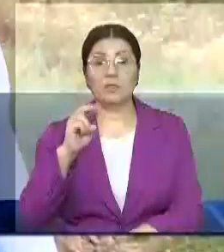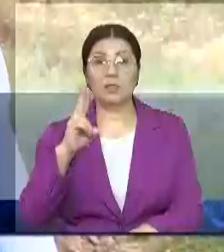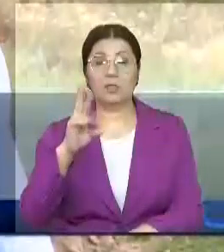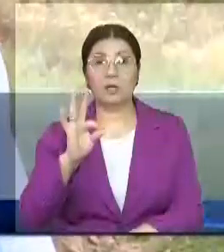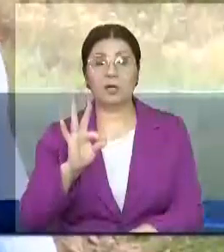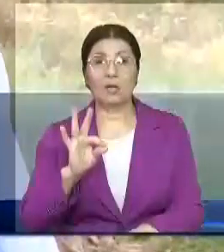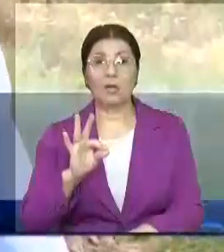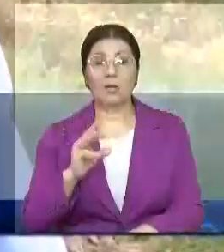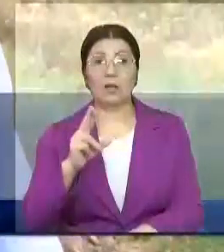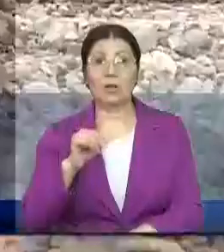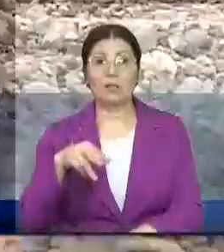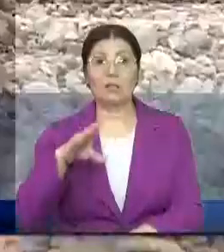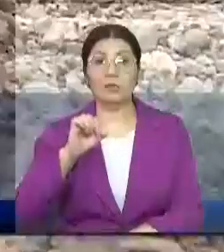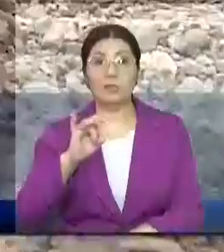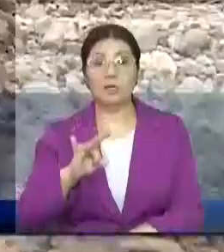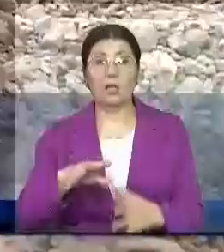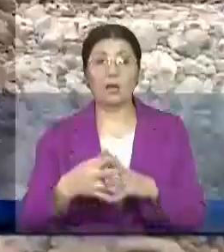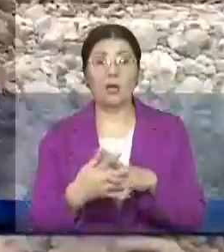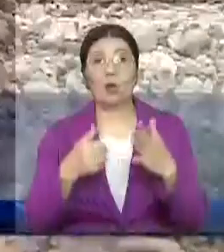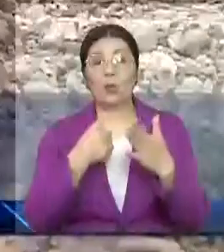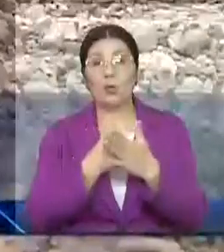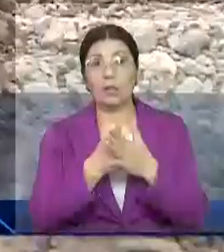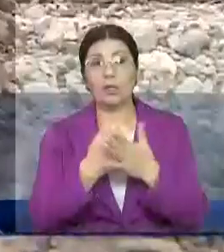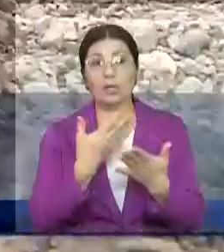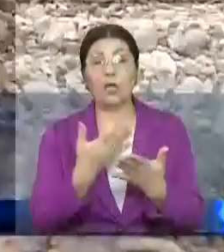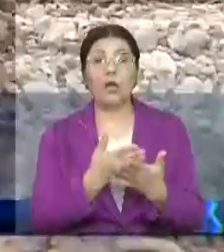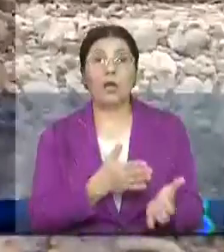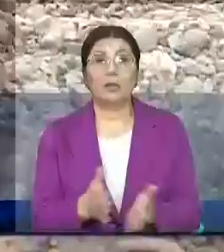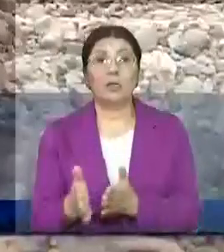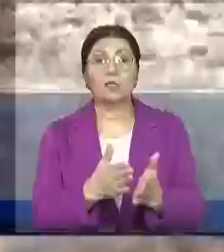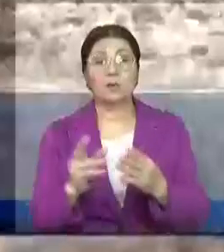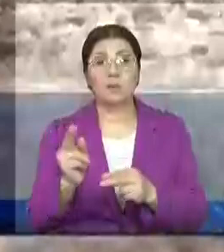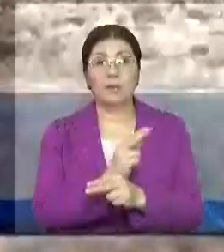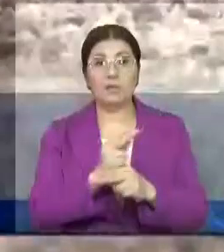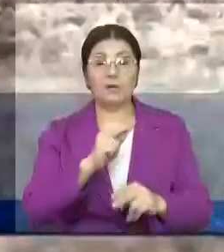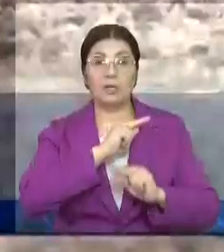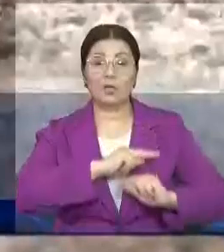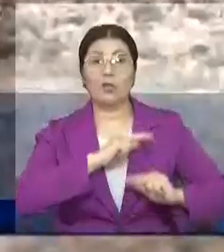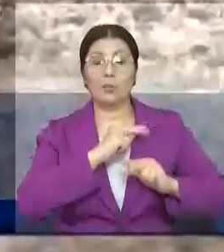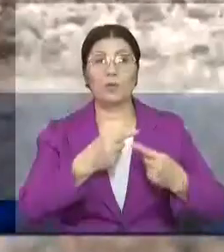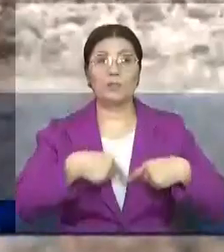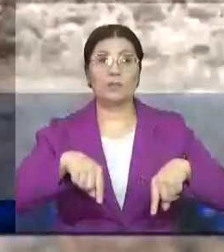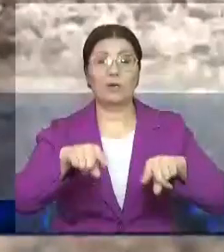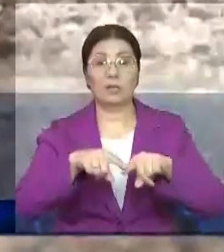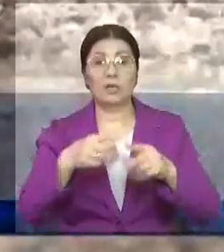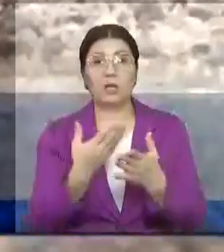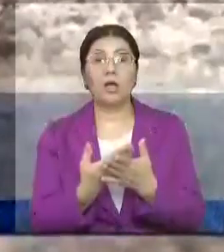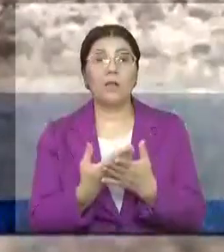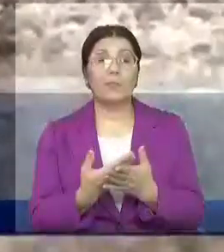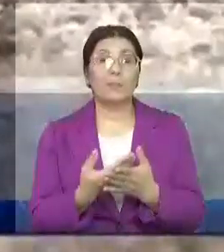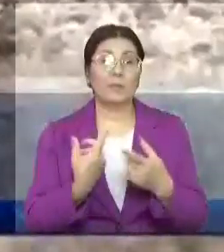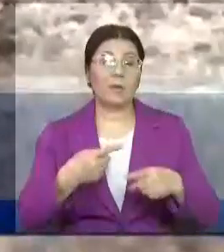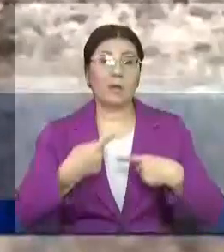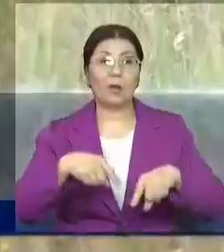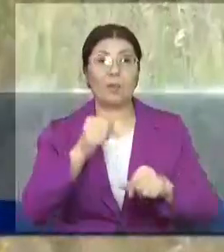екінші жобамыз жұмыс жасалып жатыр. Нақ осы Шевченко Қызылжар тас жолының орташа жөндеу жұмыстарын мердігер Бакбилдинг іске асырады. Мұнда